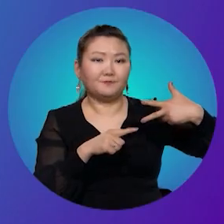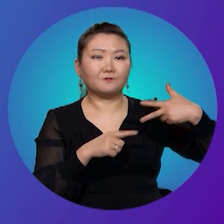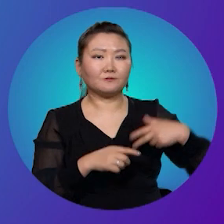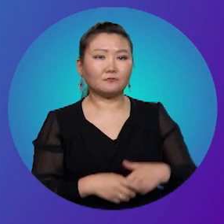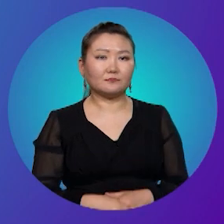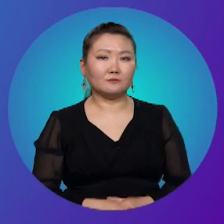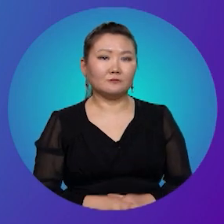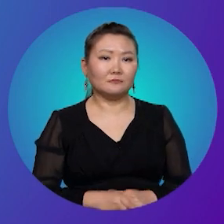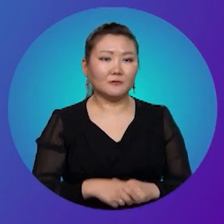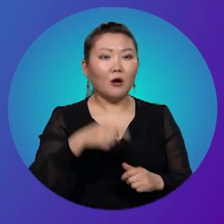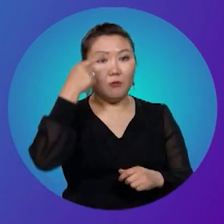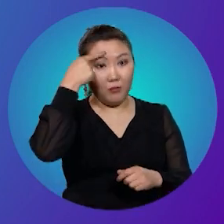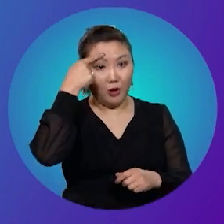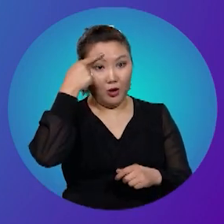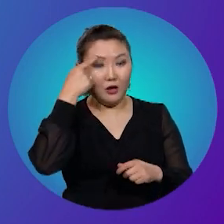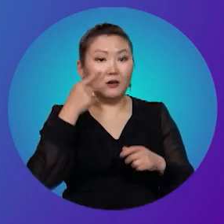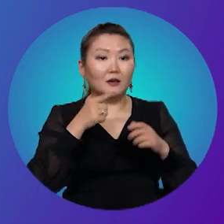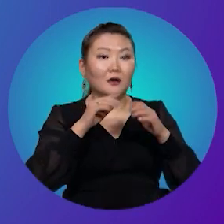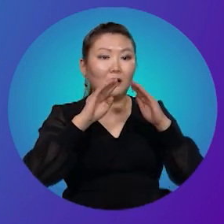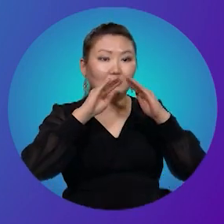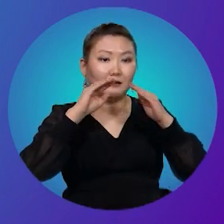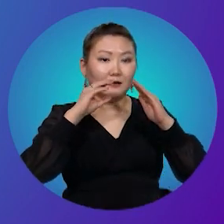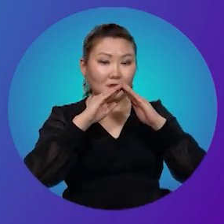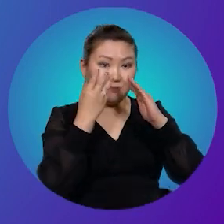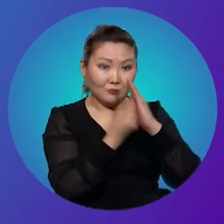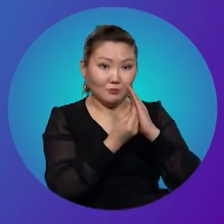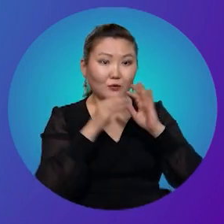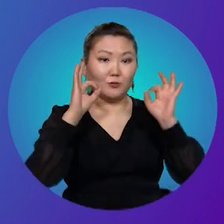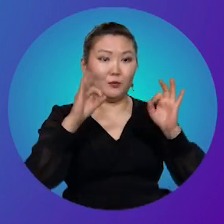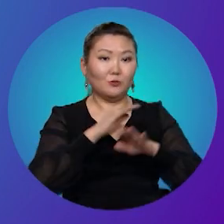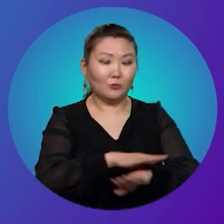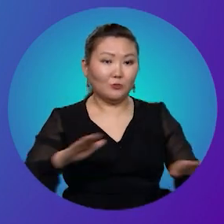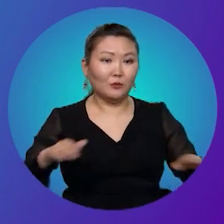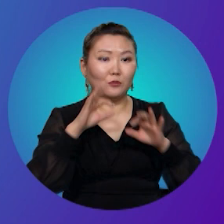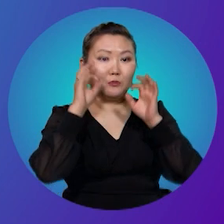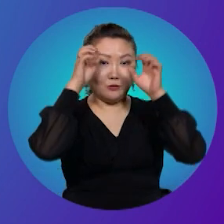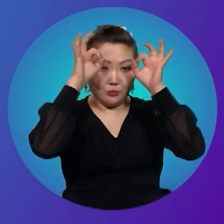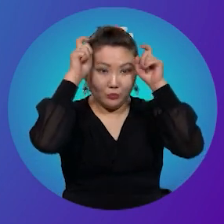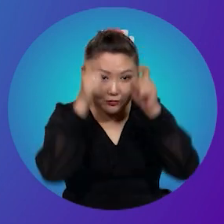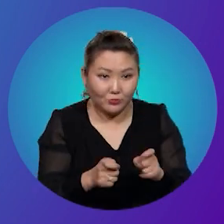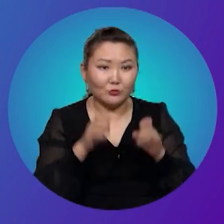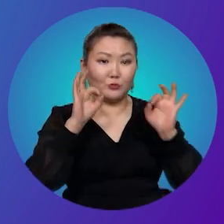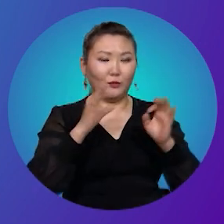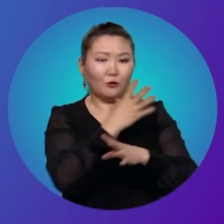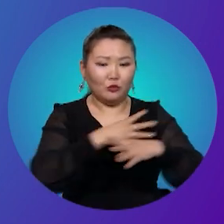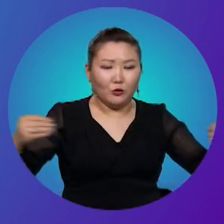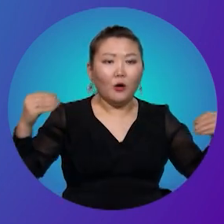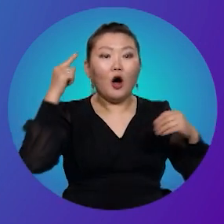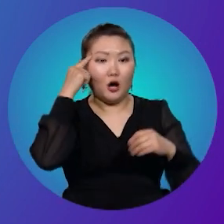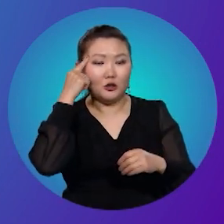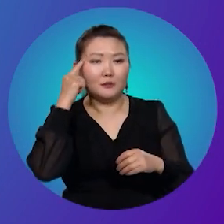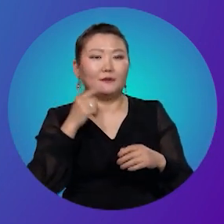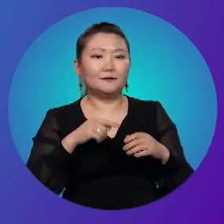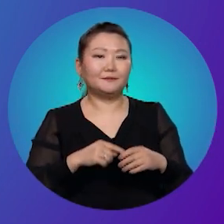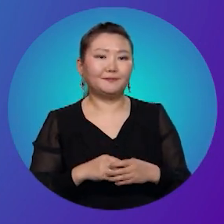За, монгол гэр бүлийн эрхэм зорилго бол үр хүүхдээ зөв хүмүүжүүлэх, үр хүүхдтэй зөв нөлөөлөх гэсэн ийм хоёр ойлголтод